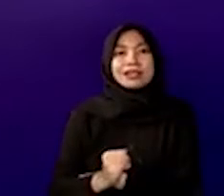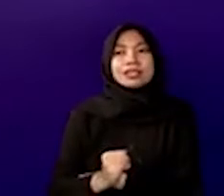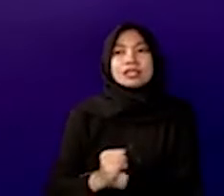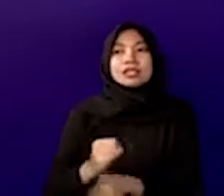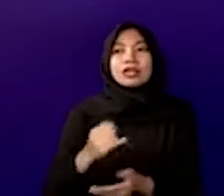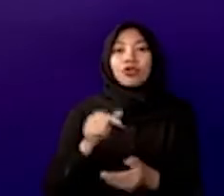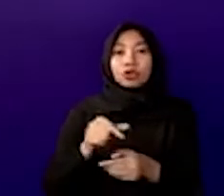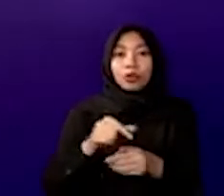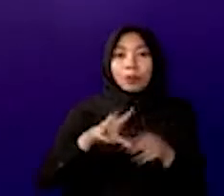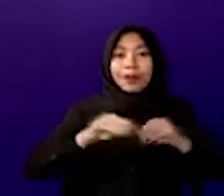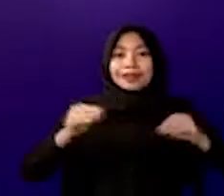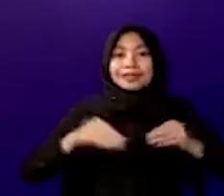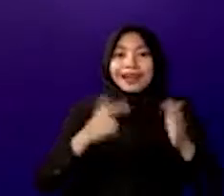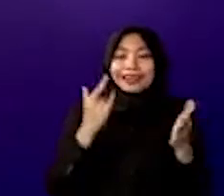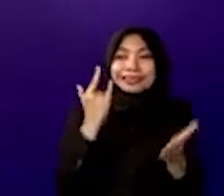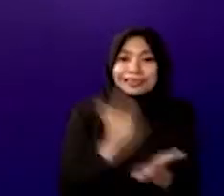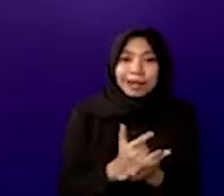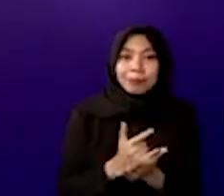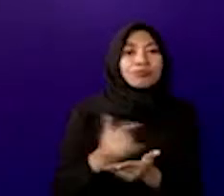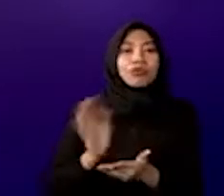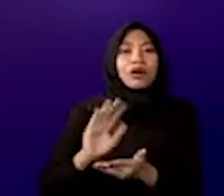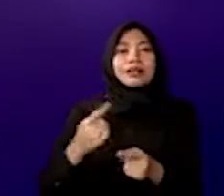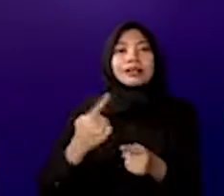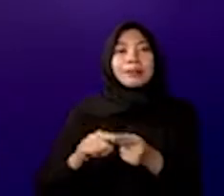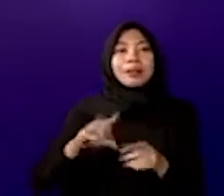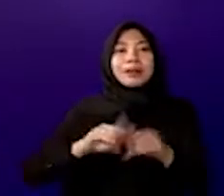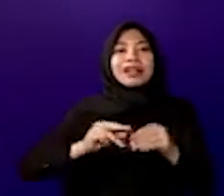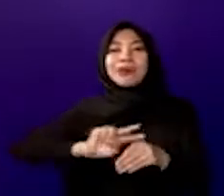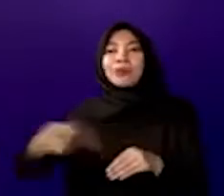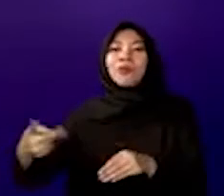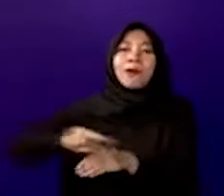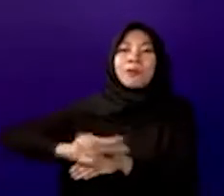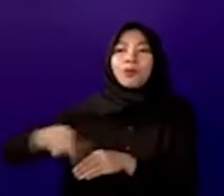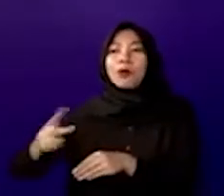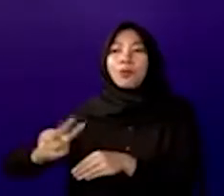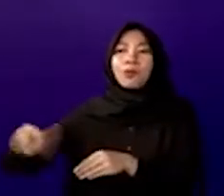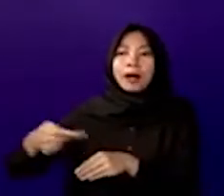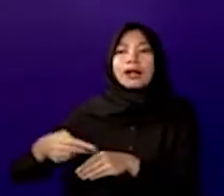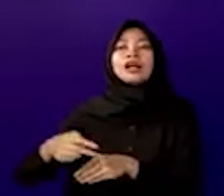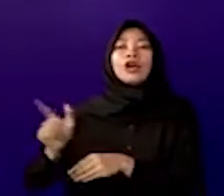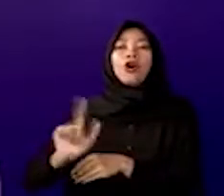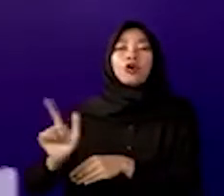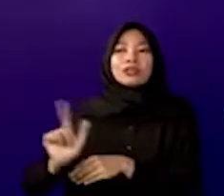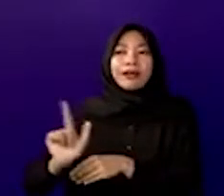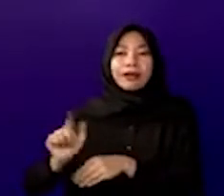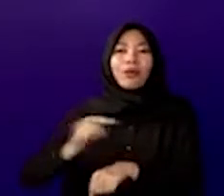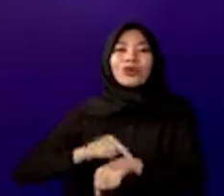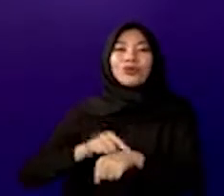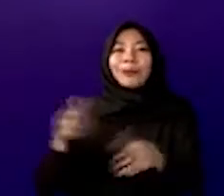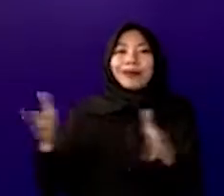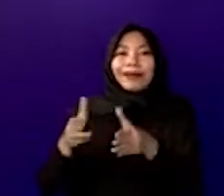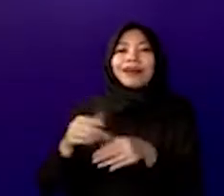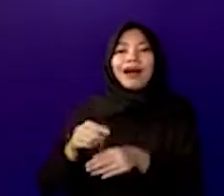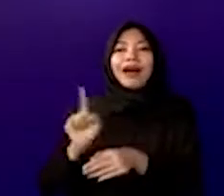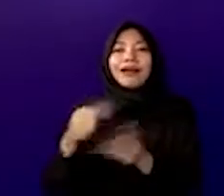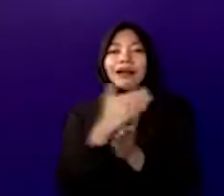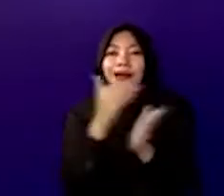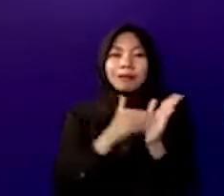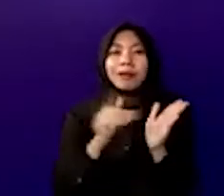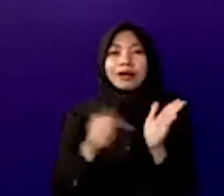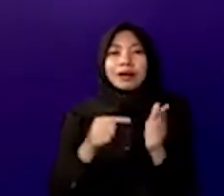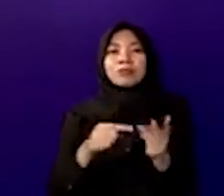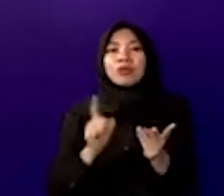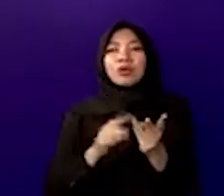pekerjaan tetap jadi itu untuk pekerjaan yang berubah atau yang penyelesaiannya jangka pendek kemudian upah